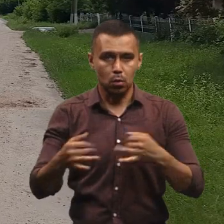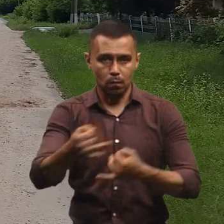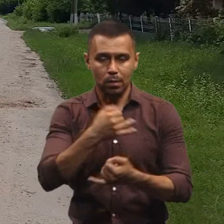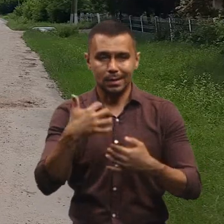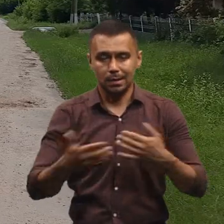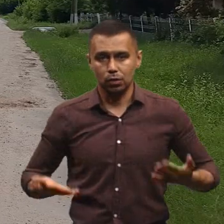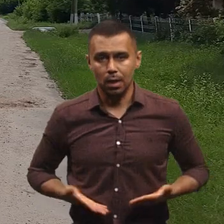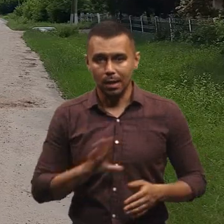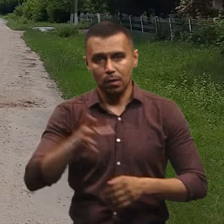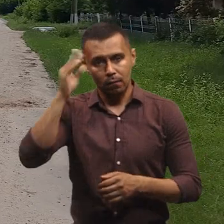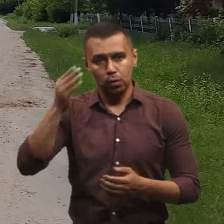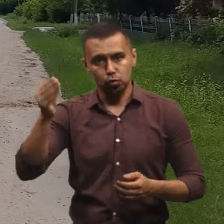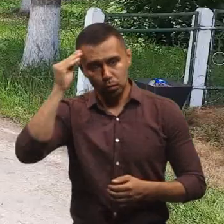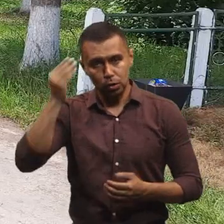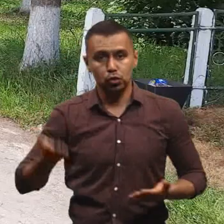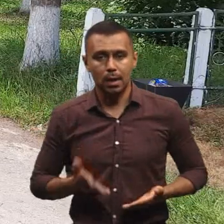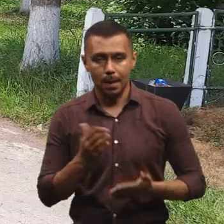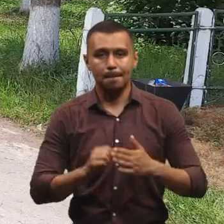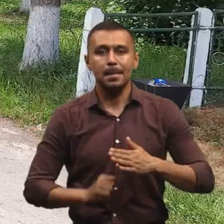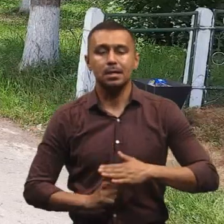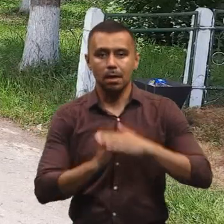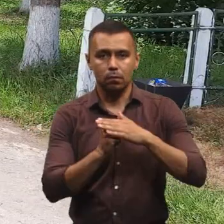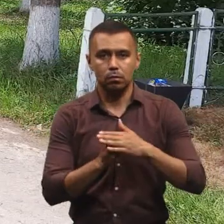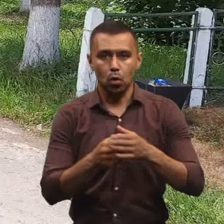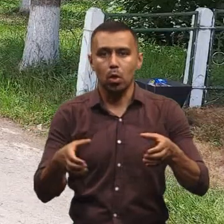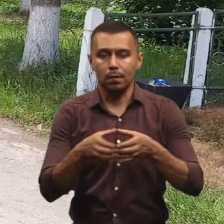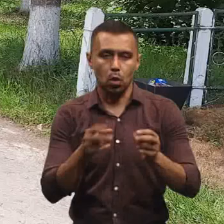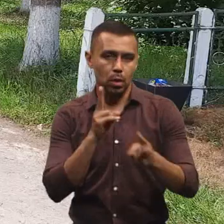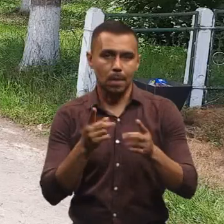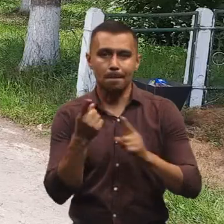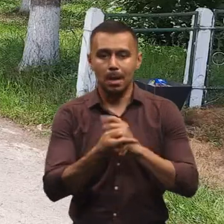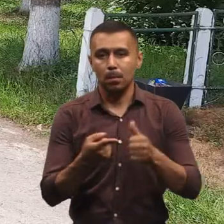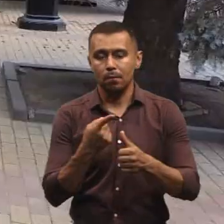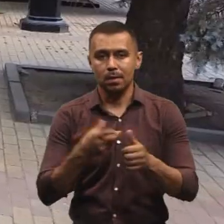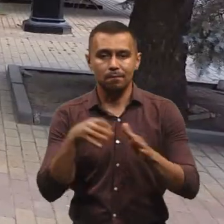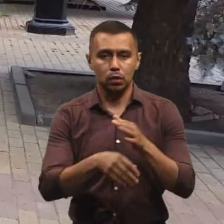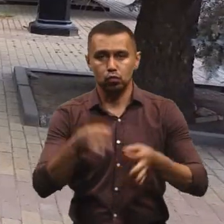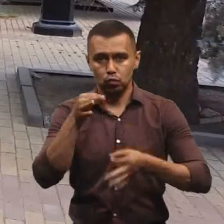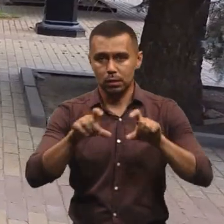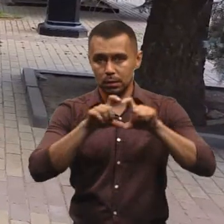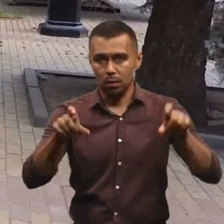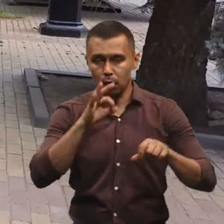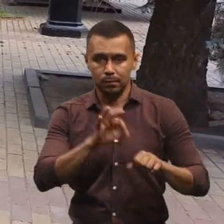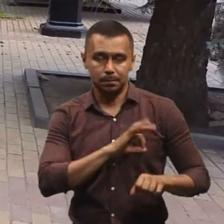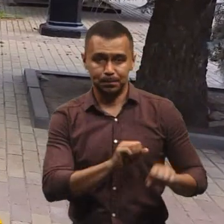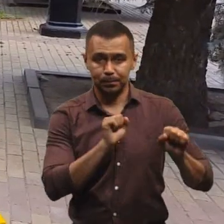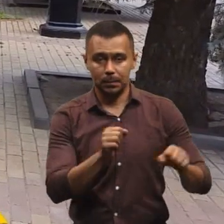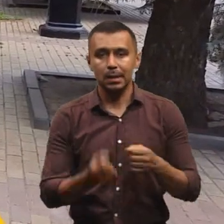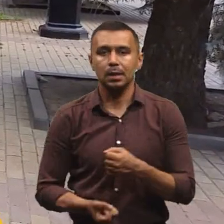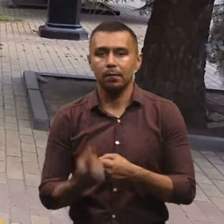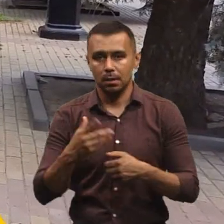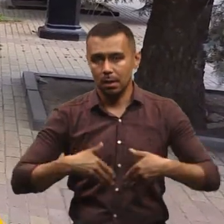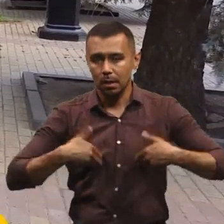не врахування думки жителів є підставою колективного оскарження перейменування в суді говорить адвокатка з’явилась